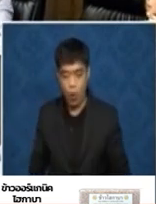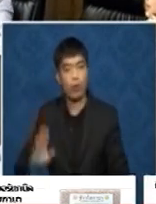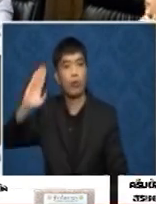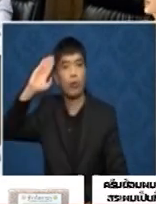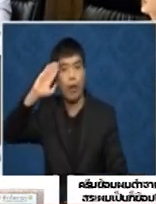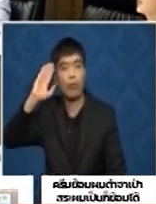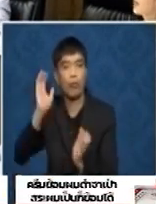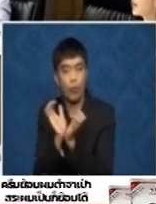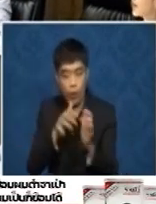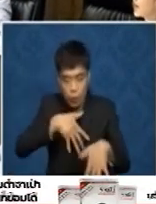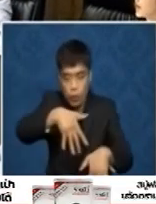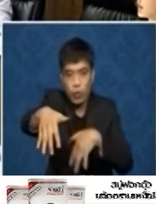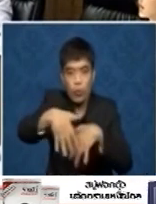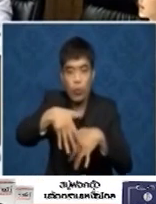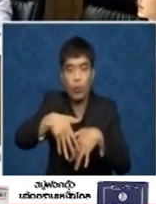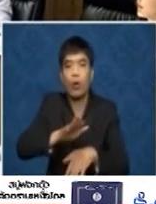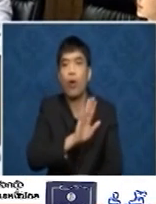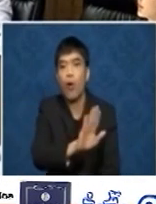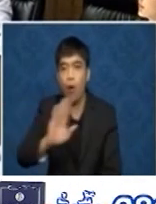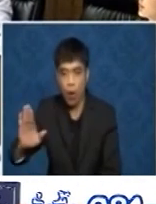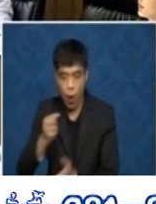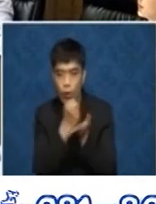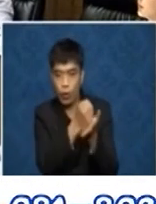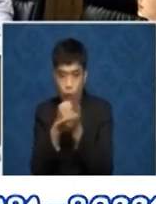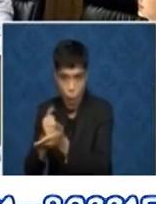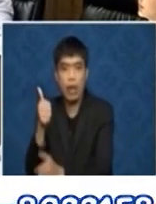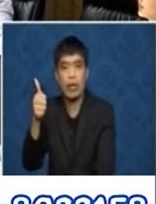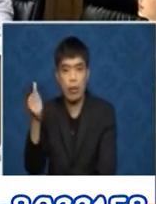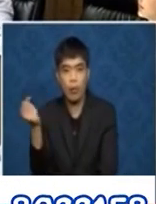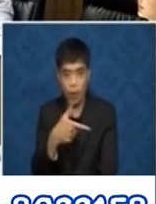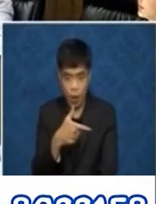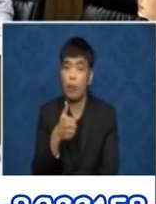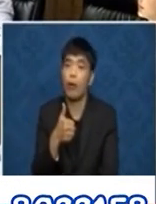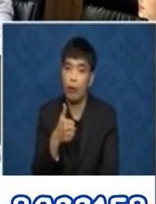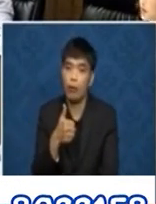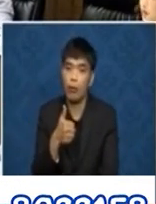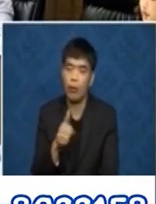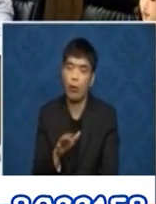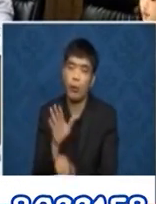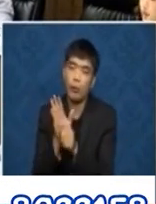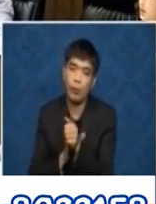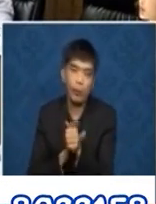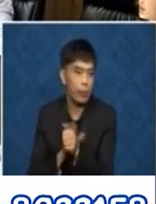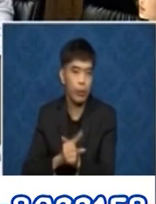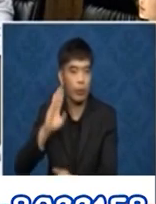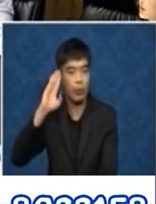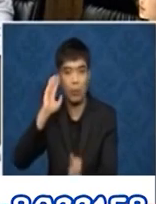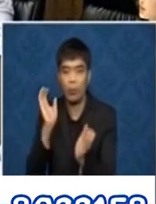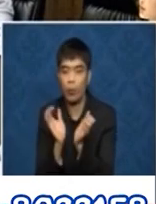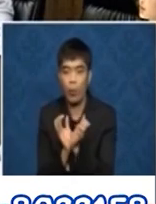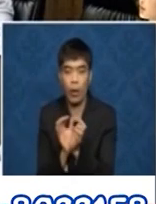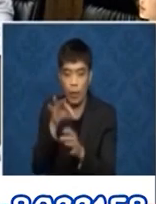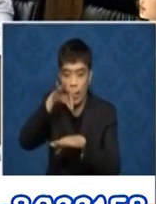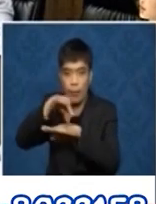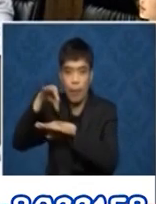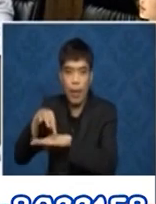ตของประชาชนและตำรวจชั้นผู้น้อยจะดีกว่าไหมครับท่านประธานน่าเห็นใจตำรวจชั้นผู้น้อยมากๆนะครับที่ต้องมาอยู่ในส